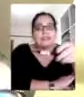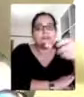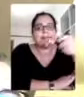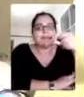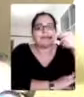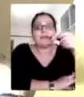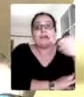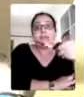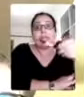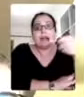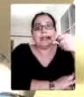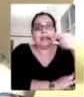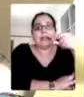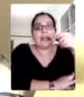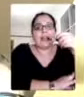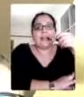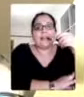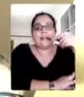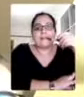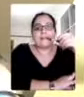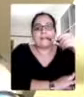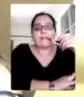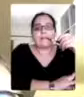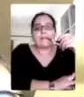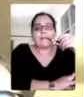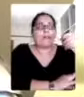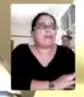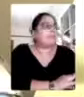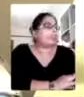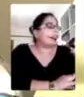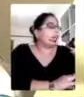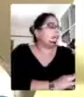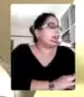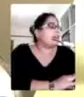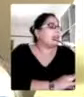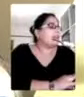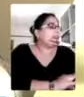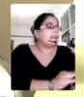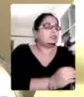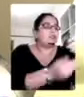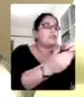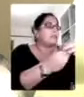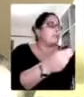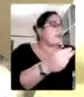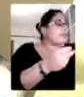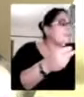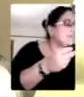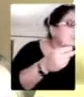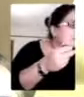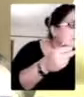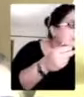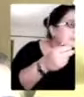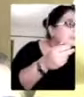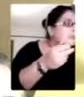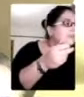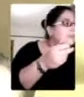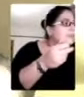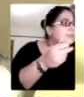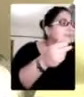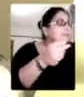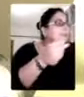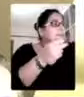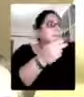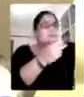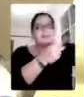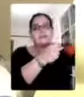öyle. Aynen. Onun için en ideali şöyle güzelce bir eğik pipo